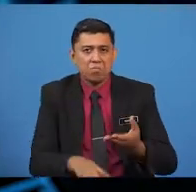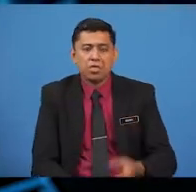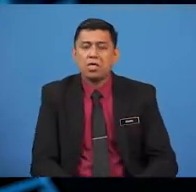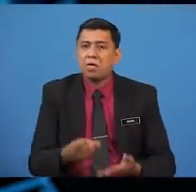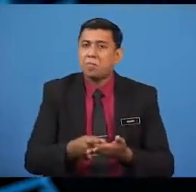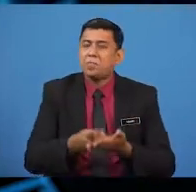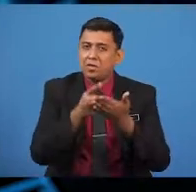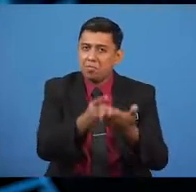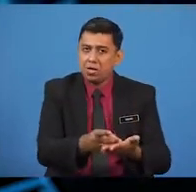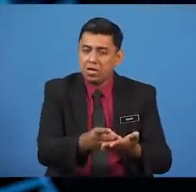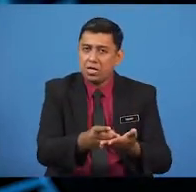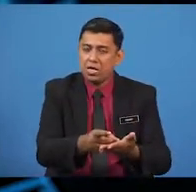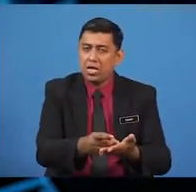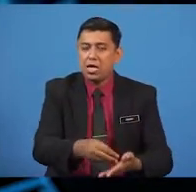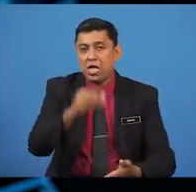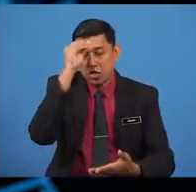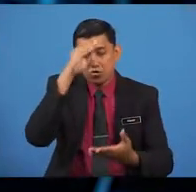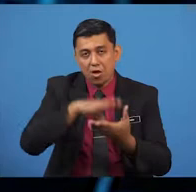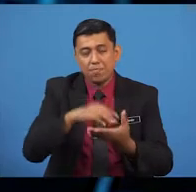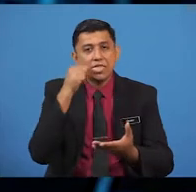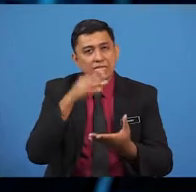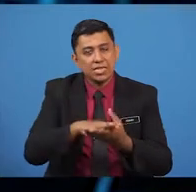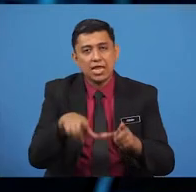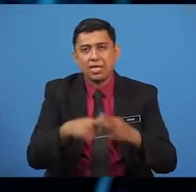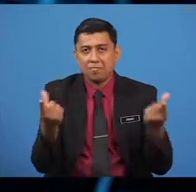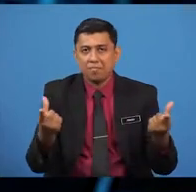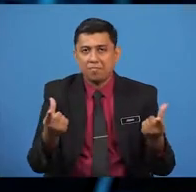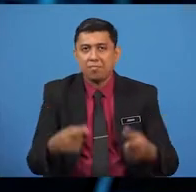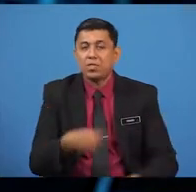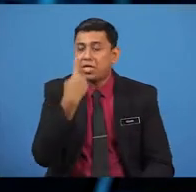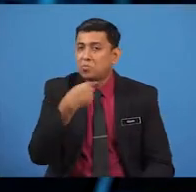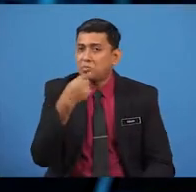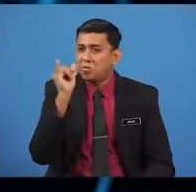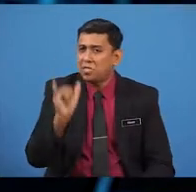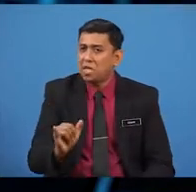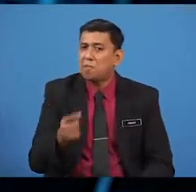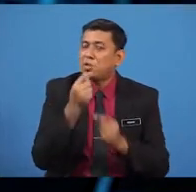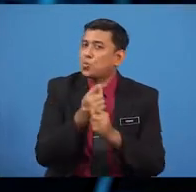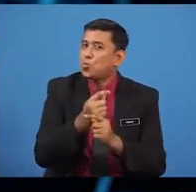didermakan kepada pasangan suami isteri yang lain, atau siapa yang harus